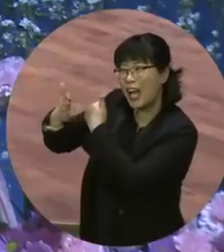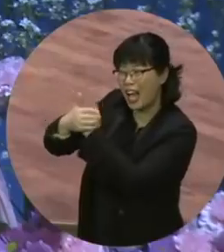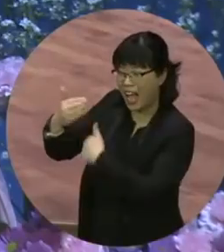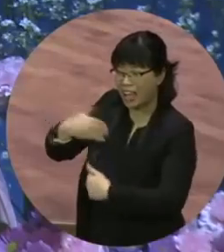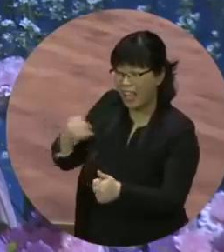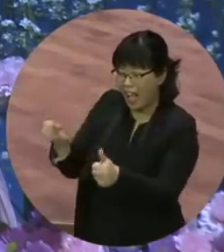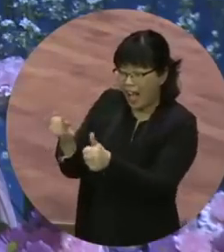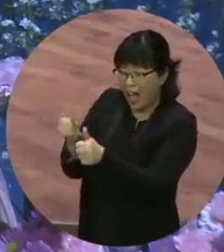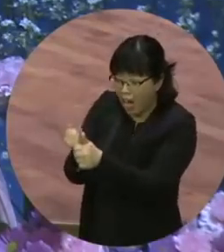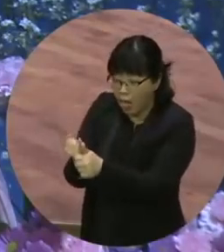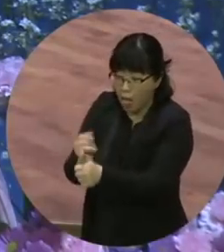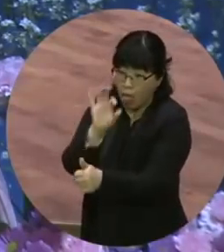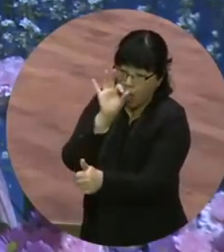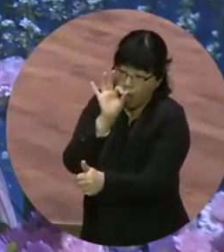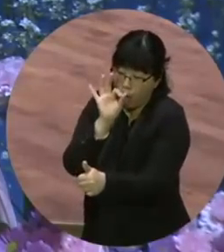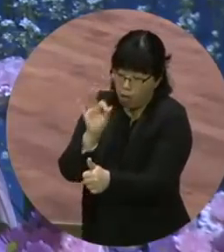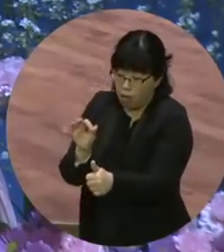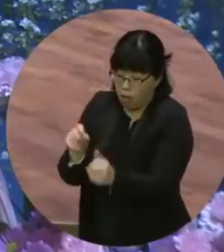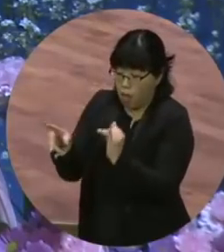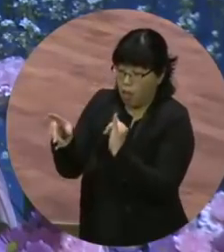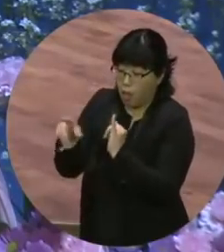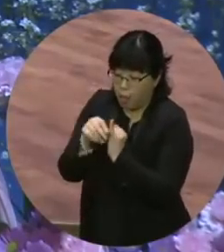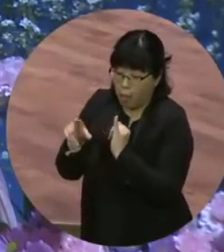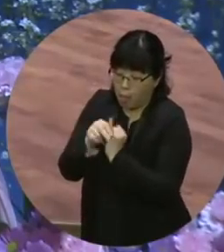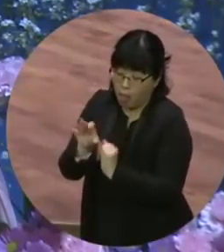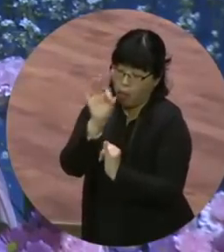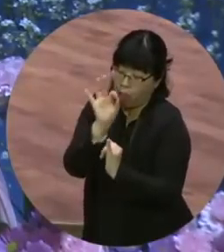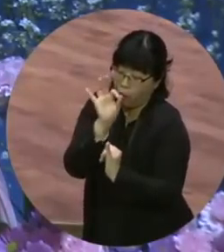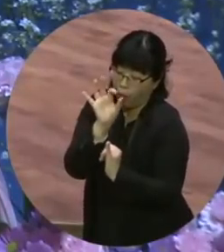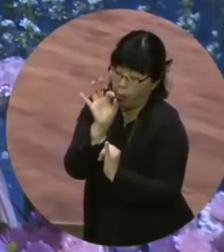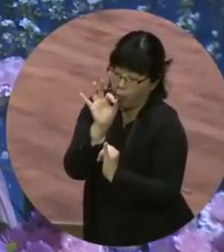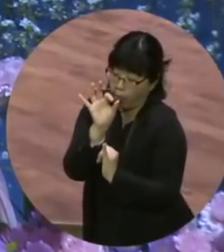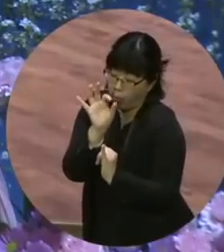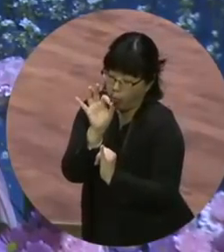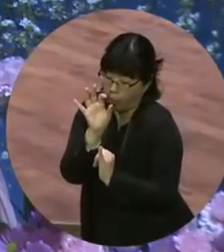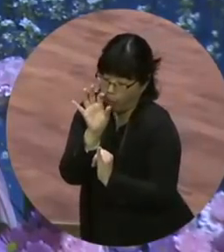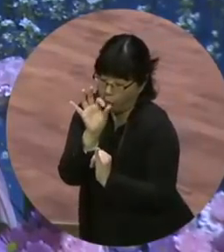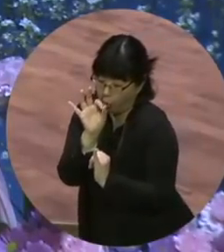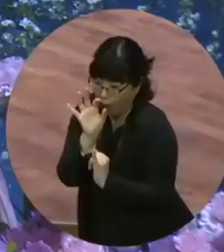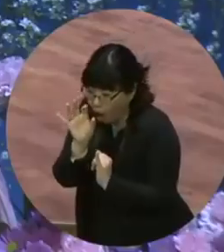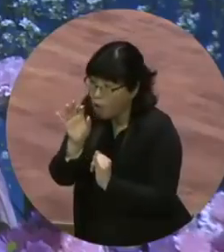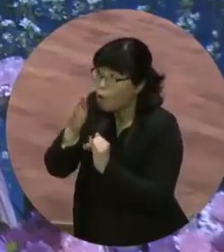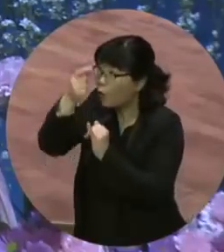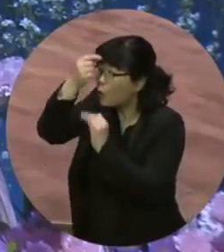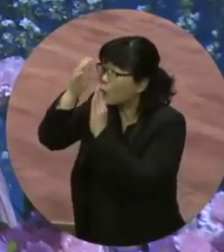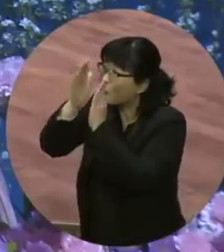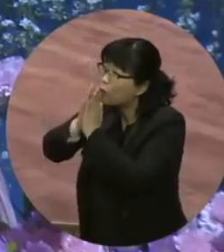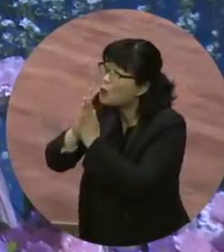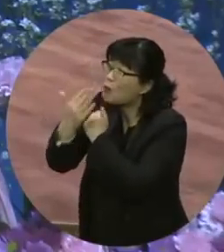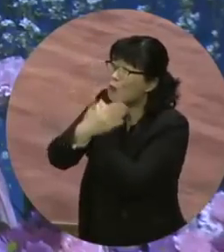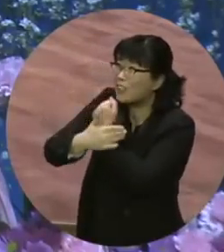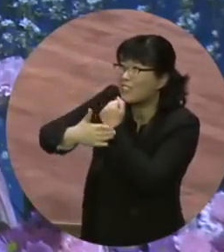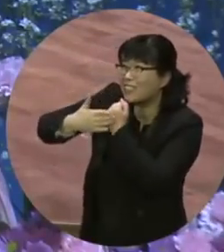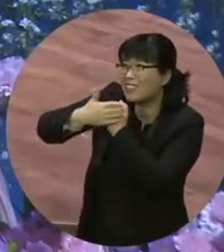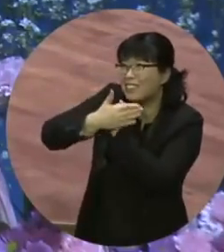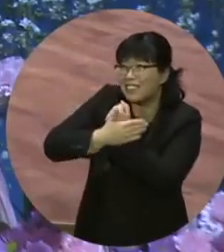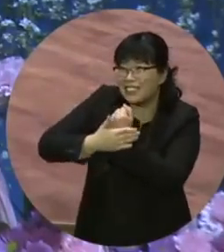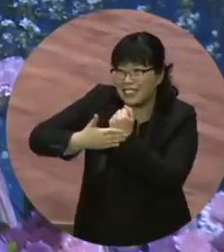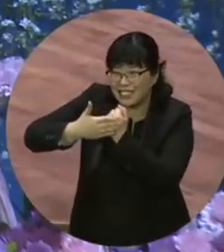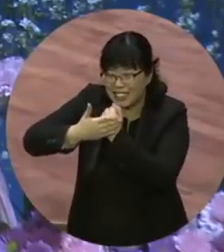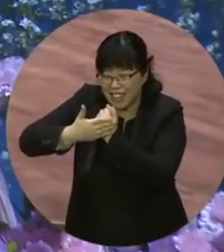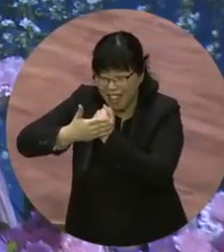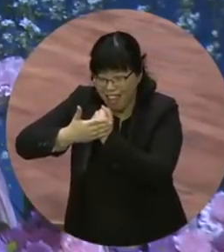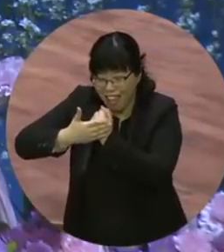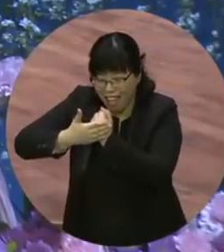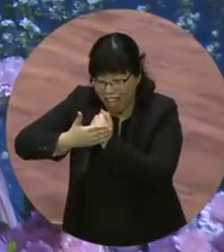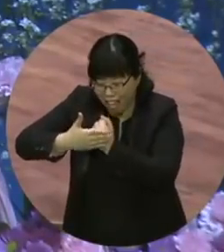생겨가지고 그래가지고 그렇게 헌신하게 됐다고. 그 장로가 돼 헌신하게 됐다고. 사실